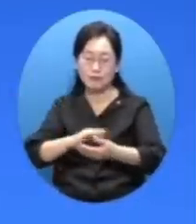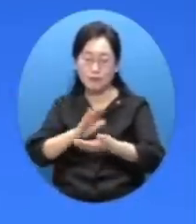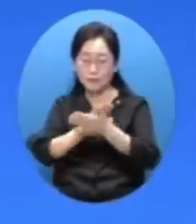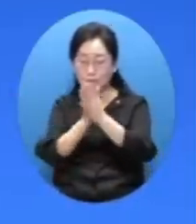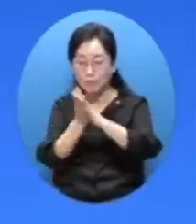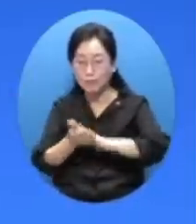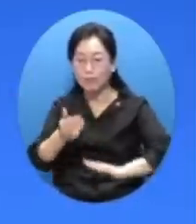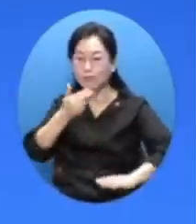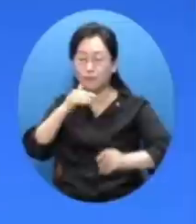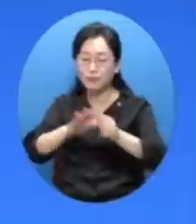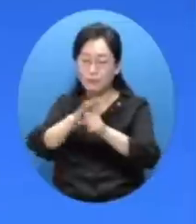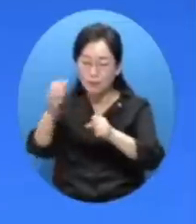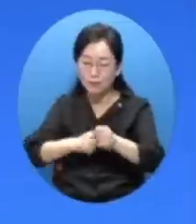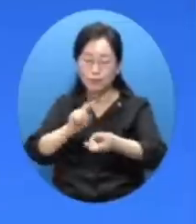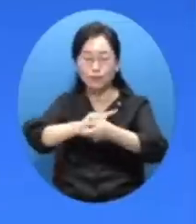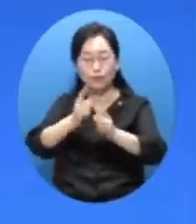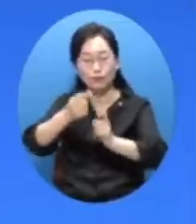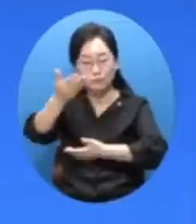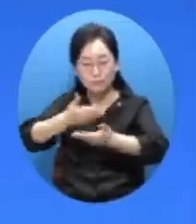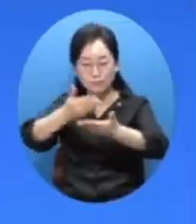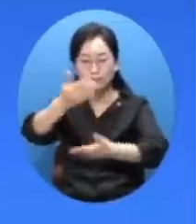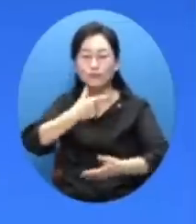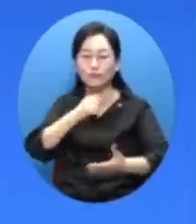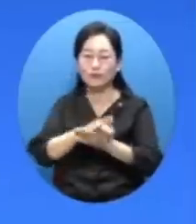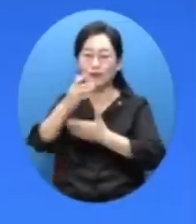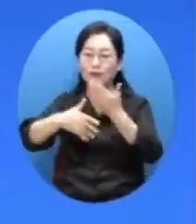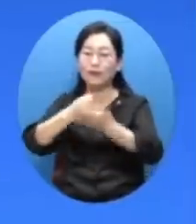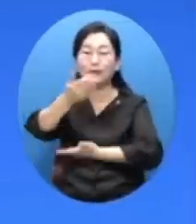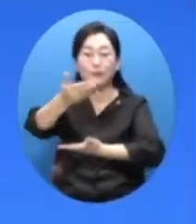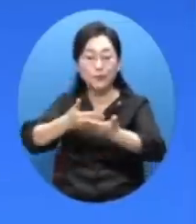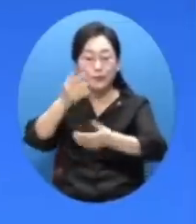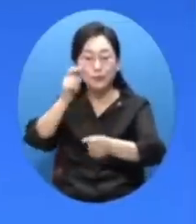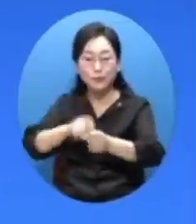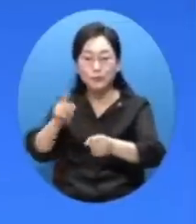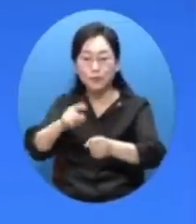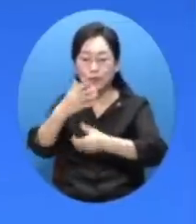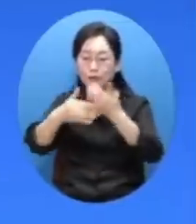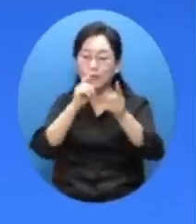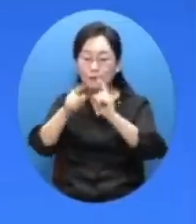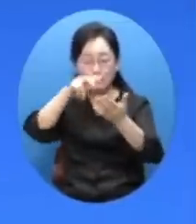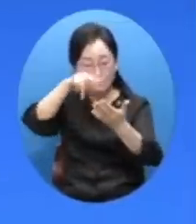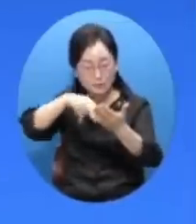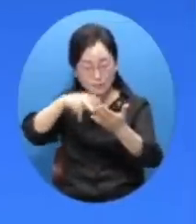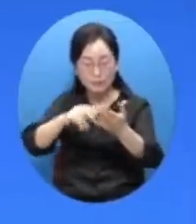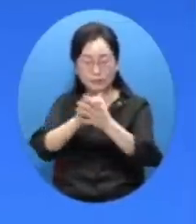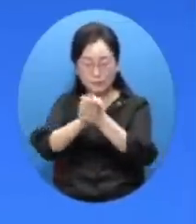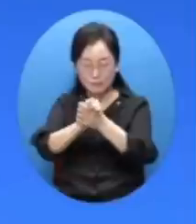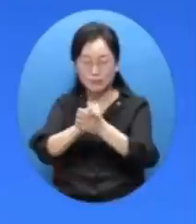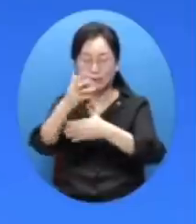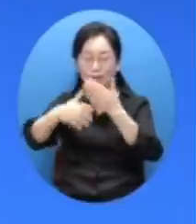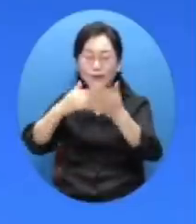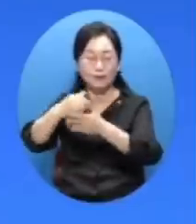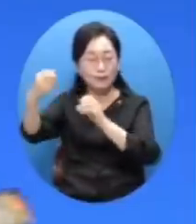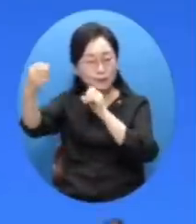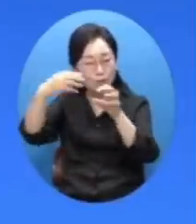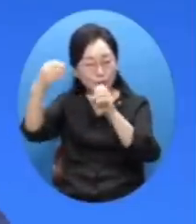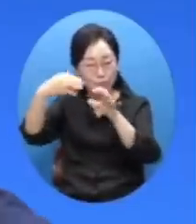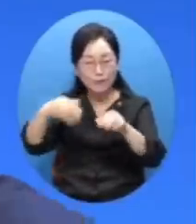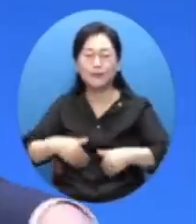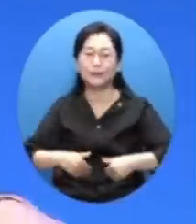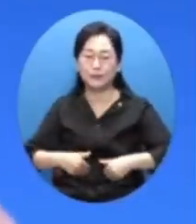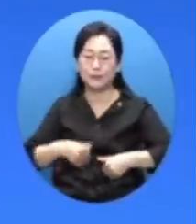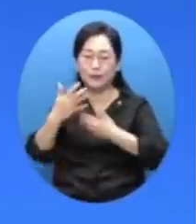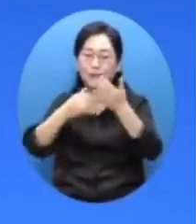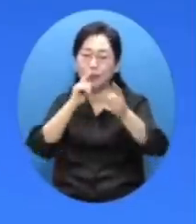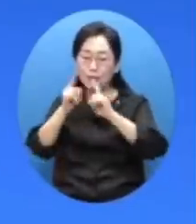우리와 교제하기를 원하고 계신 것입니다. 우리가 하나님과 교제하기 위해서는 늘 말씀 묵상하고 기도하면서 주님과 대화해야 되는 것입니다.